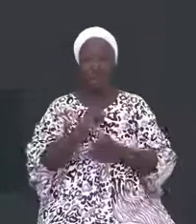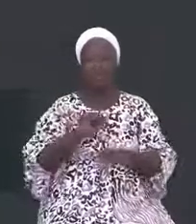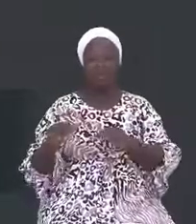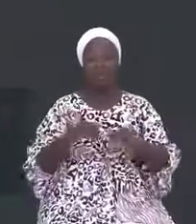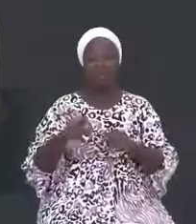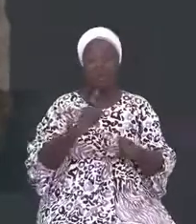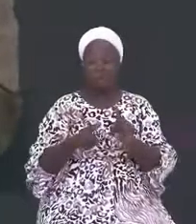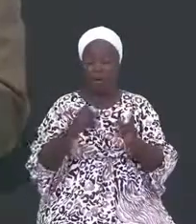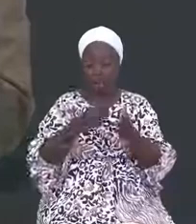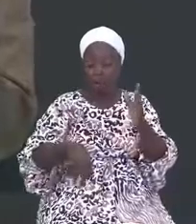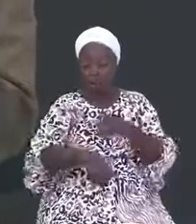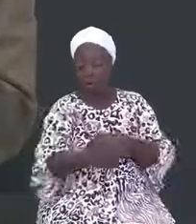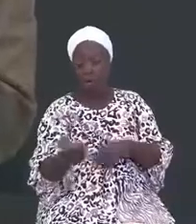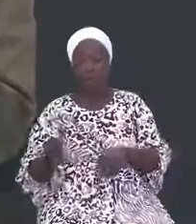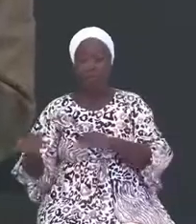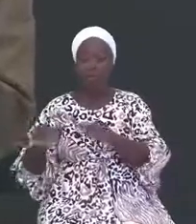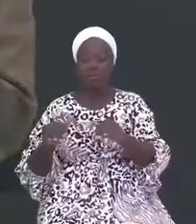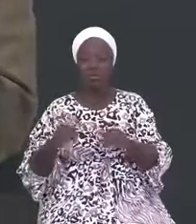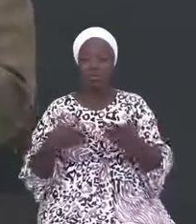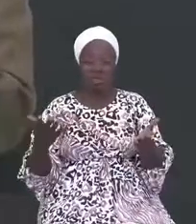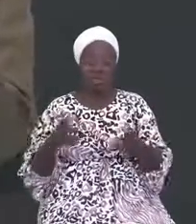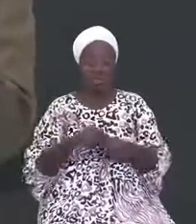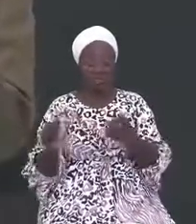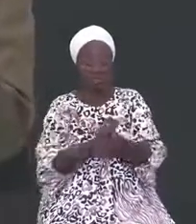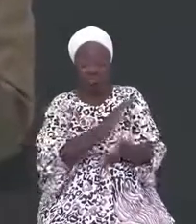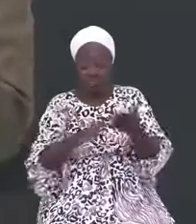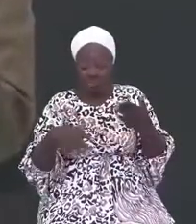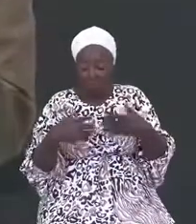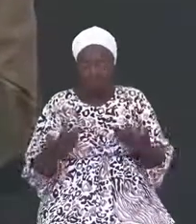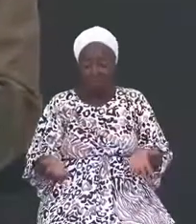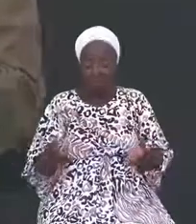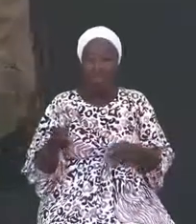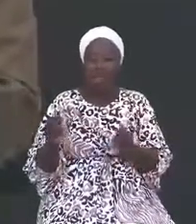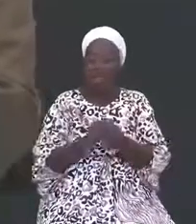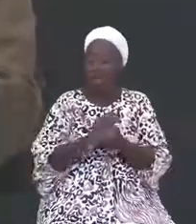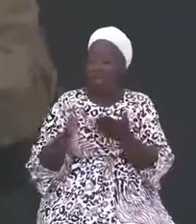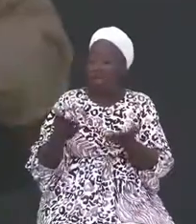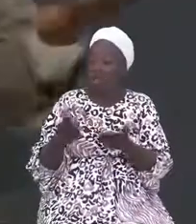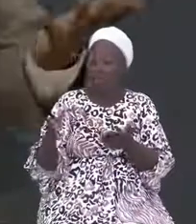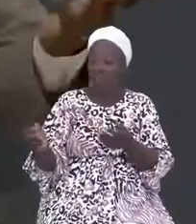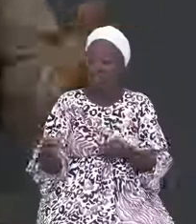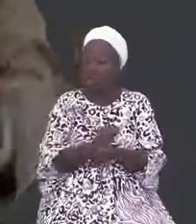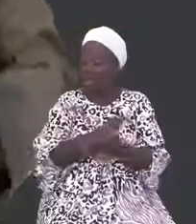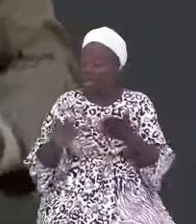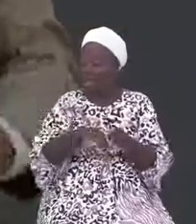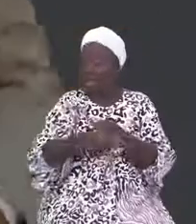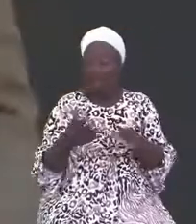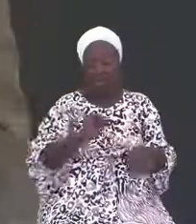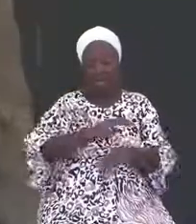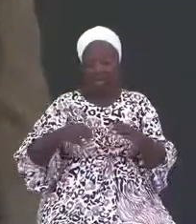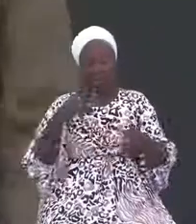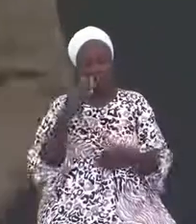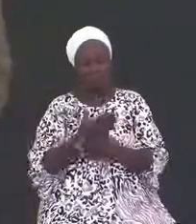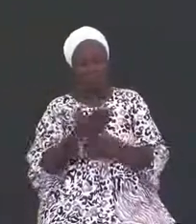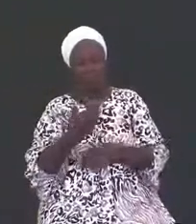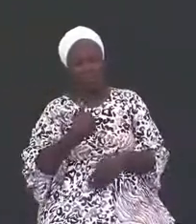font, si ça tombe, si ça s'écroule, si ça se disperse, je m'en fous. Non, les